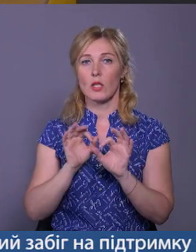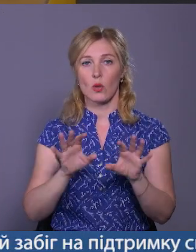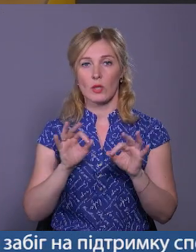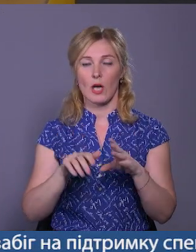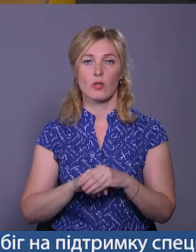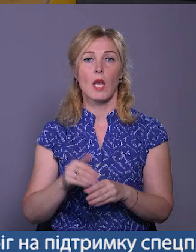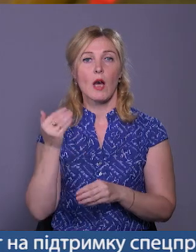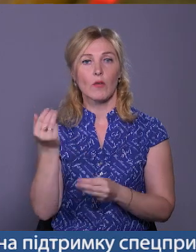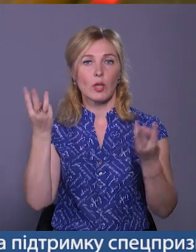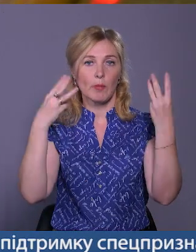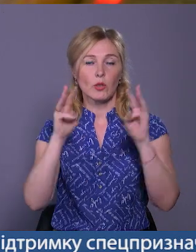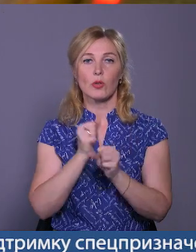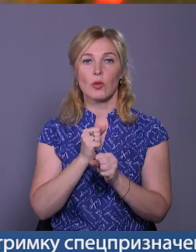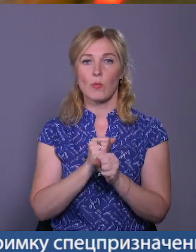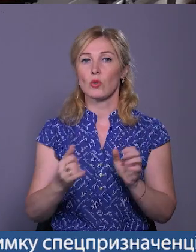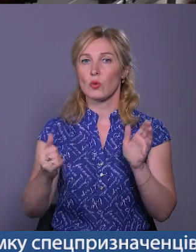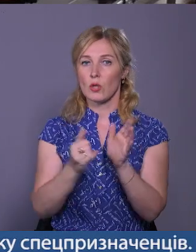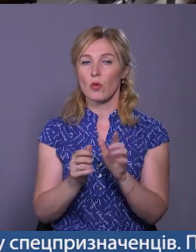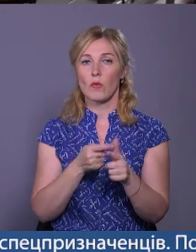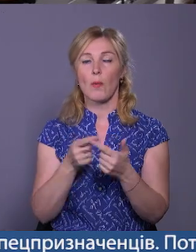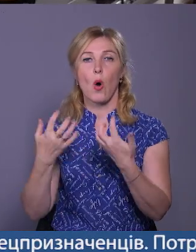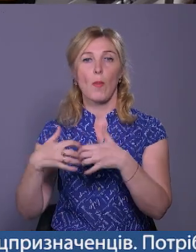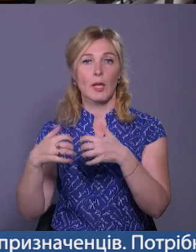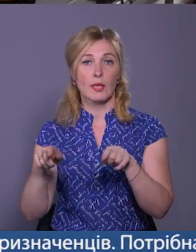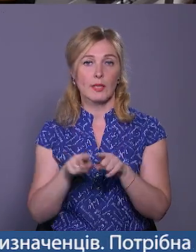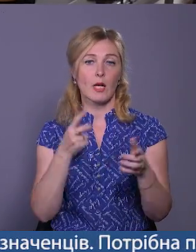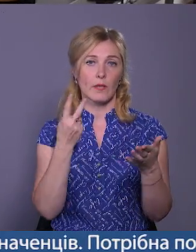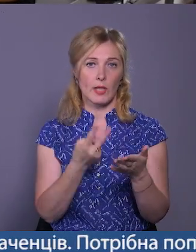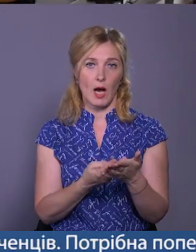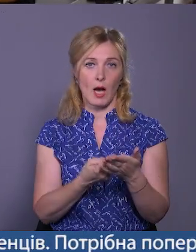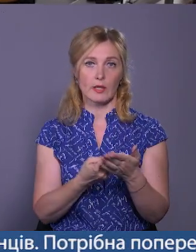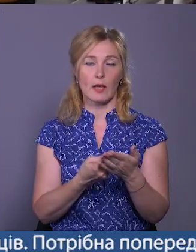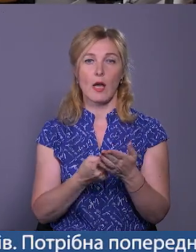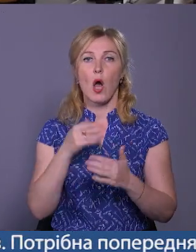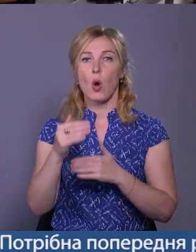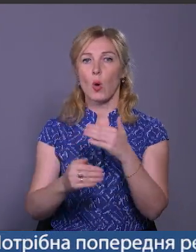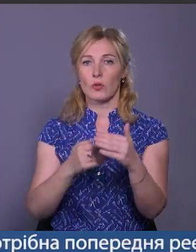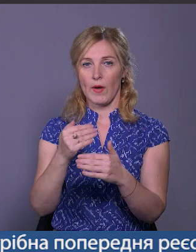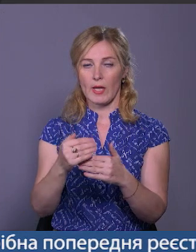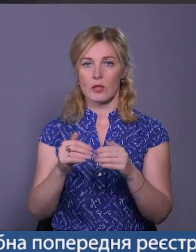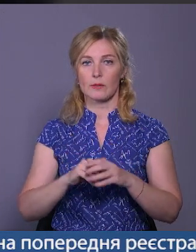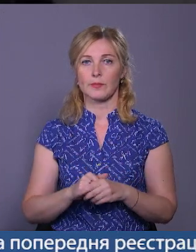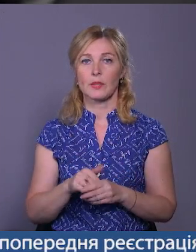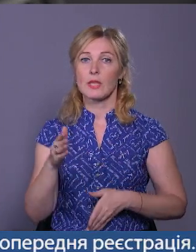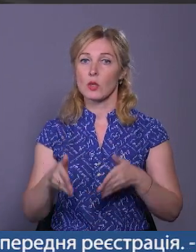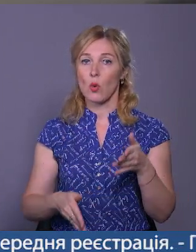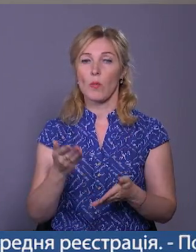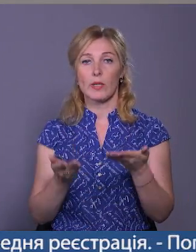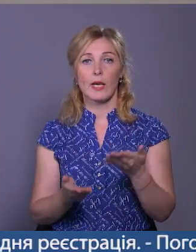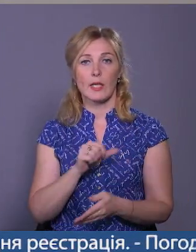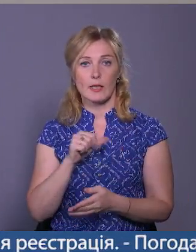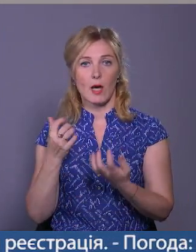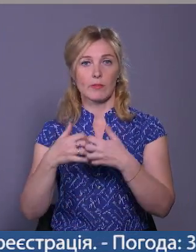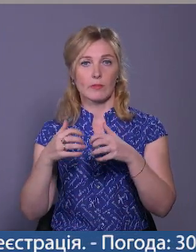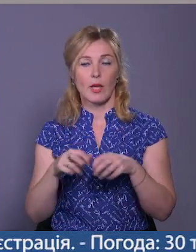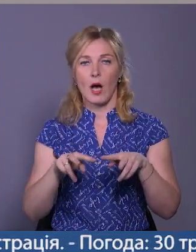вони моделюють роботу установки або обладнання Так виглядає стрічковий конвеєр із колаборативним роботом який автоматизує